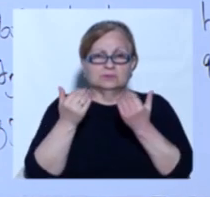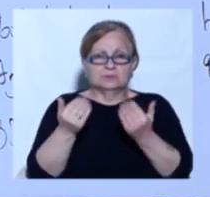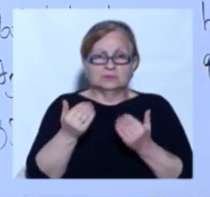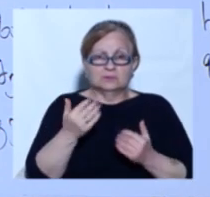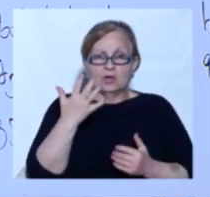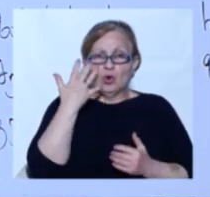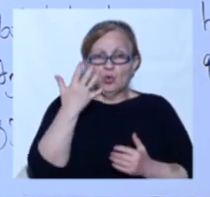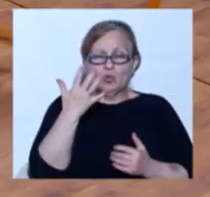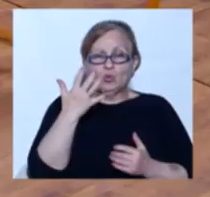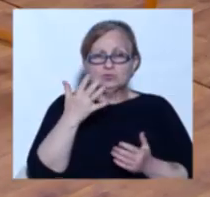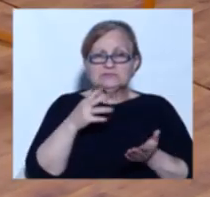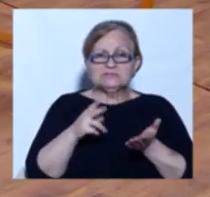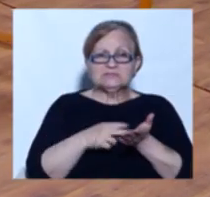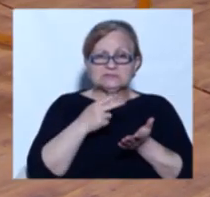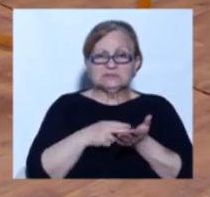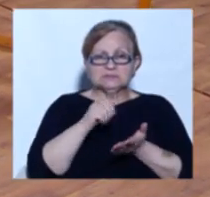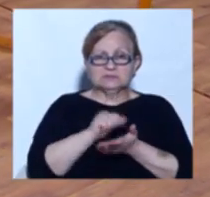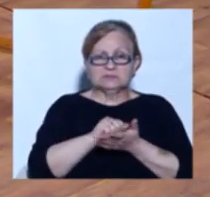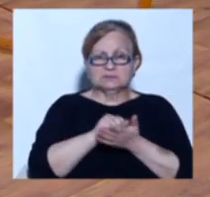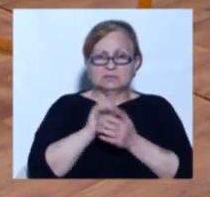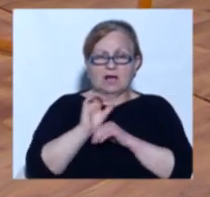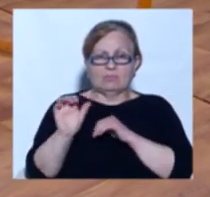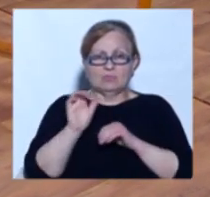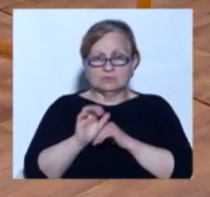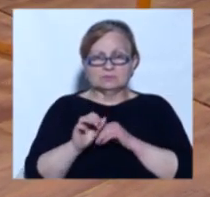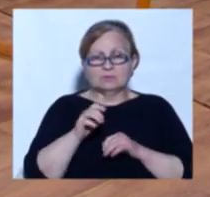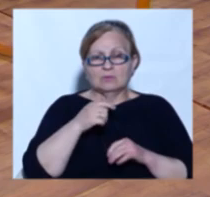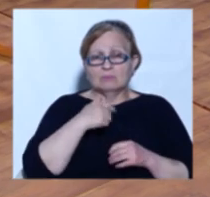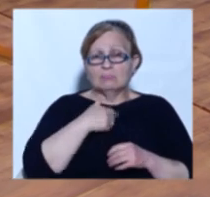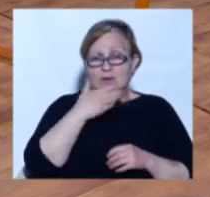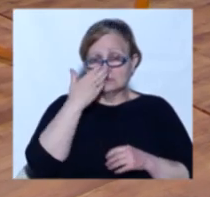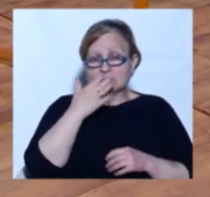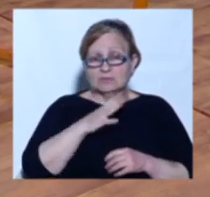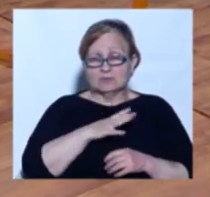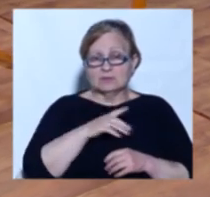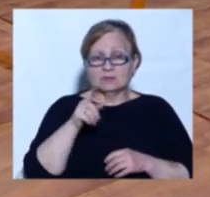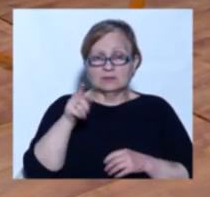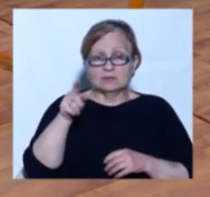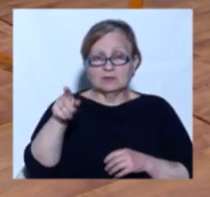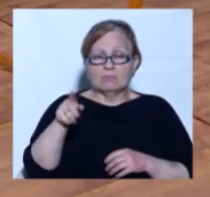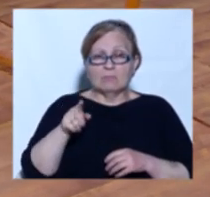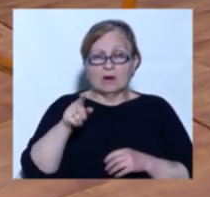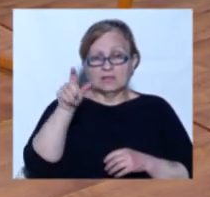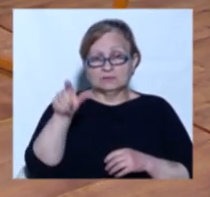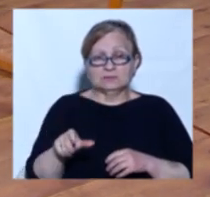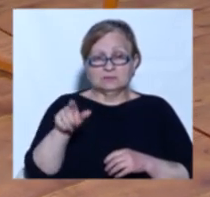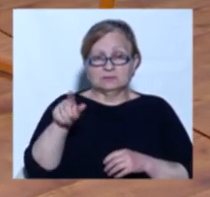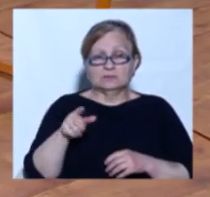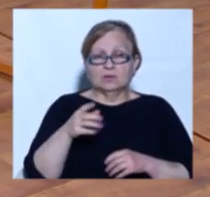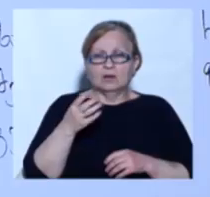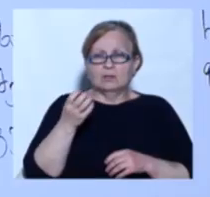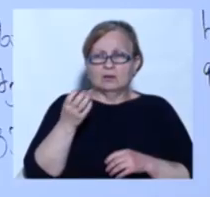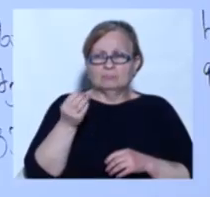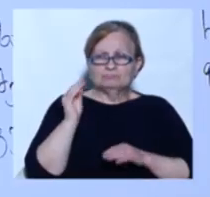5 წიგნი გამოიცა. სხვათა შორის ესეც წამიკითხავს, რომ მან გააცოცხლა, უფრო სწორად კიდევ